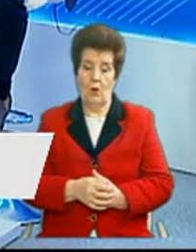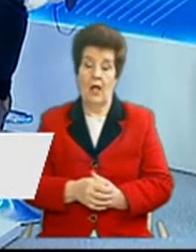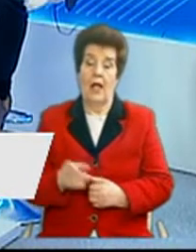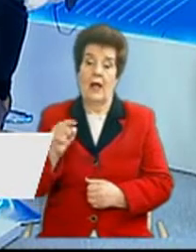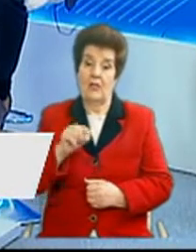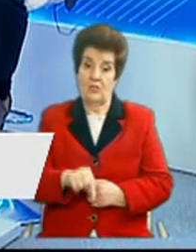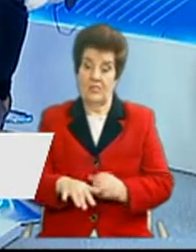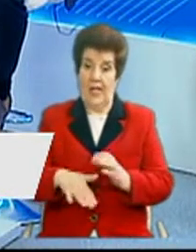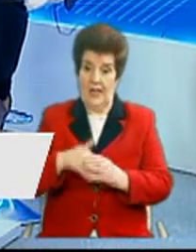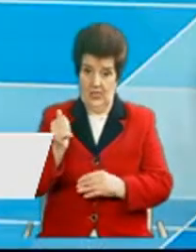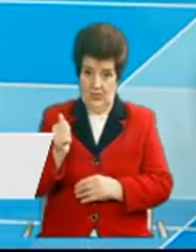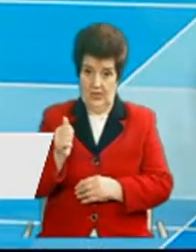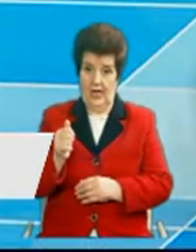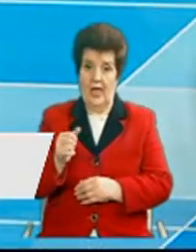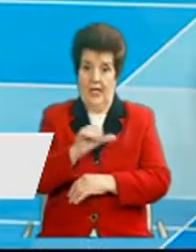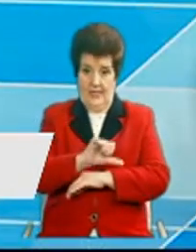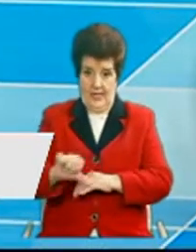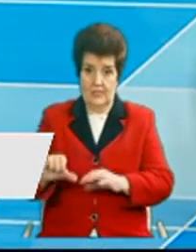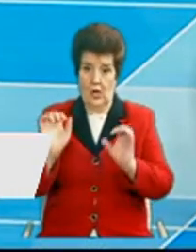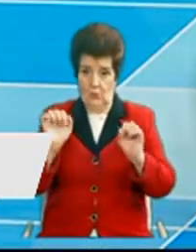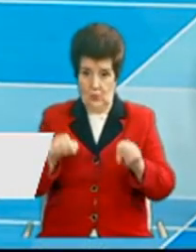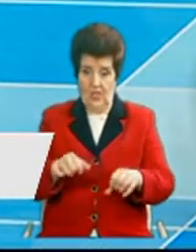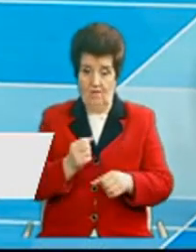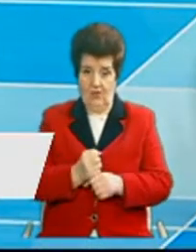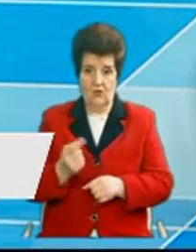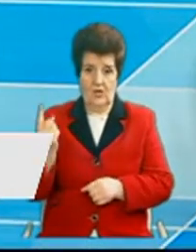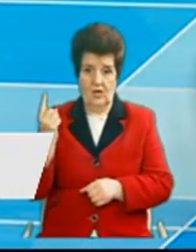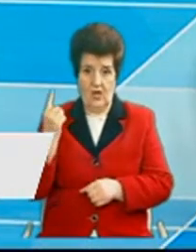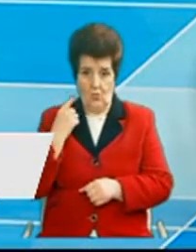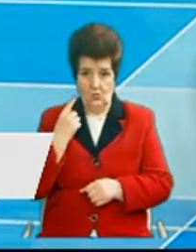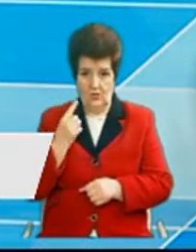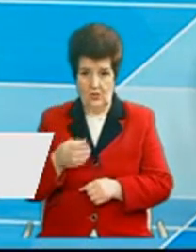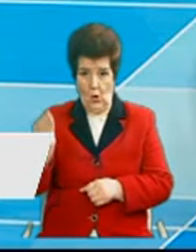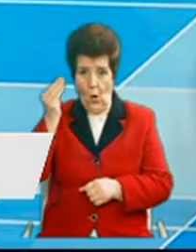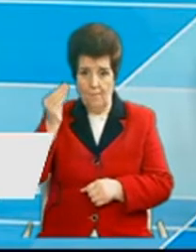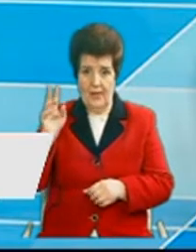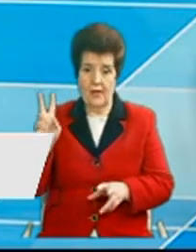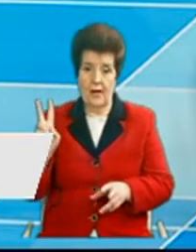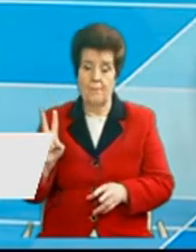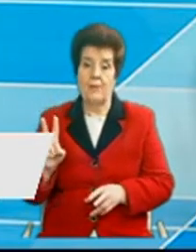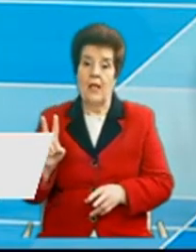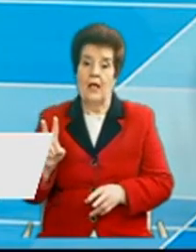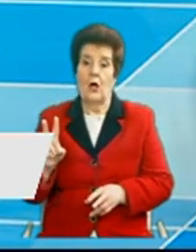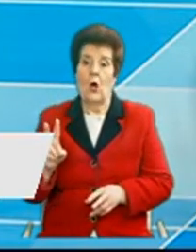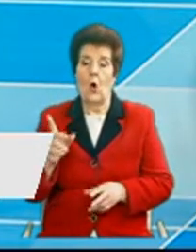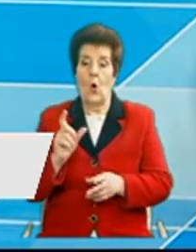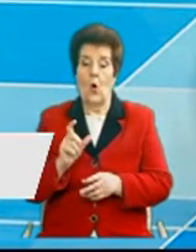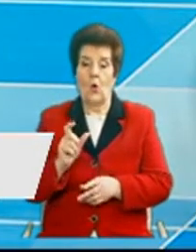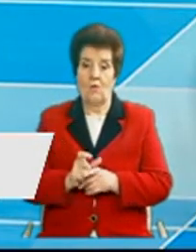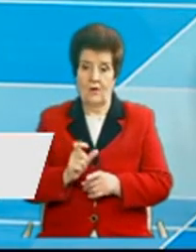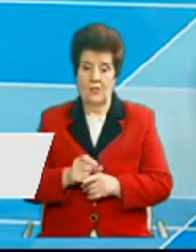aceste alegeri, diaspora își va putea face auzit opinia? Își va putea spune cuvântul? Pentru că este o